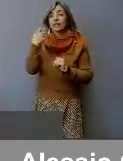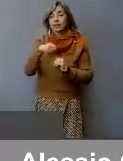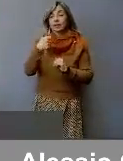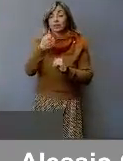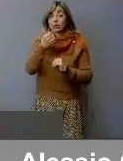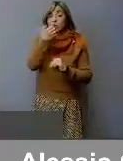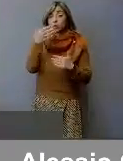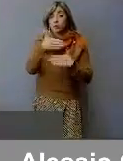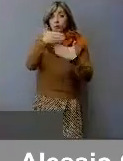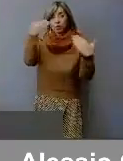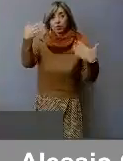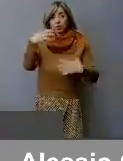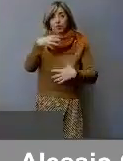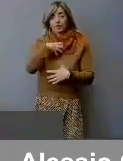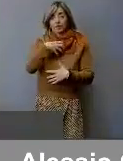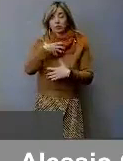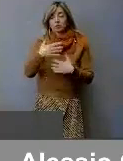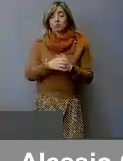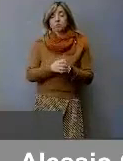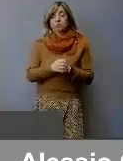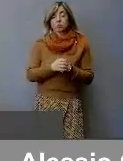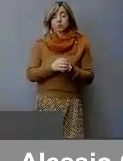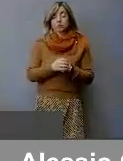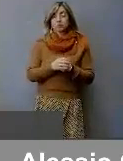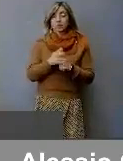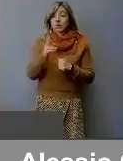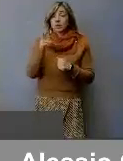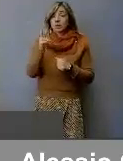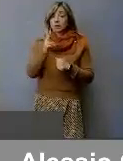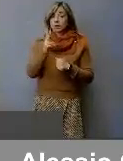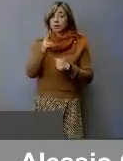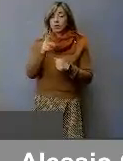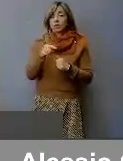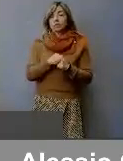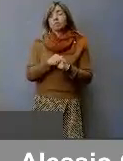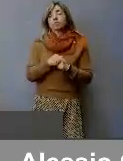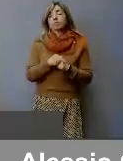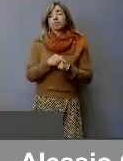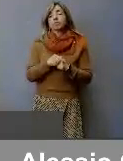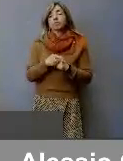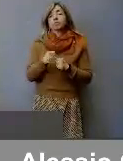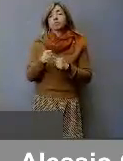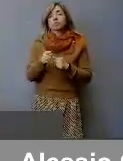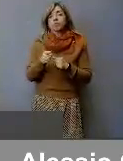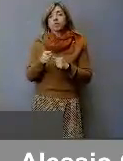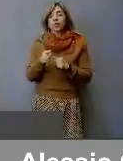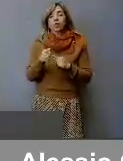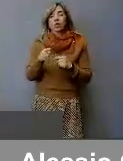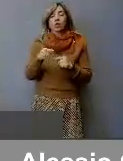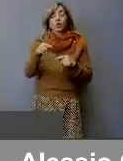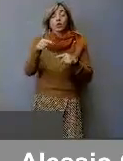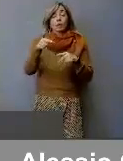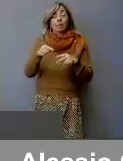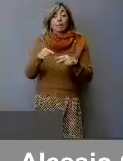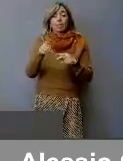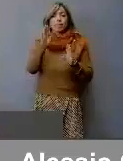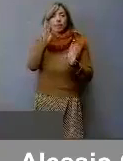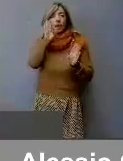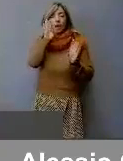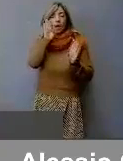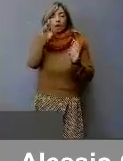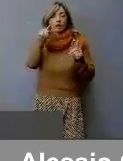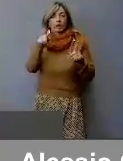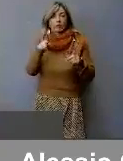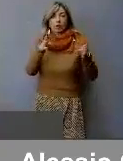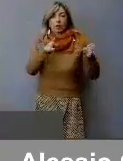spessore che l'attenzione rispetto a quelle che sono le infrastrutture presenti nel comune dove